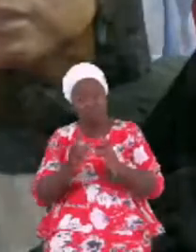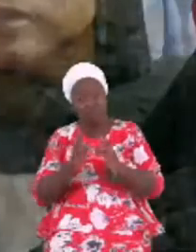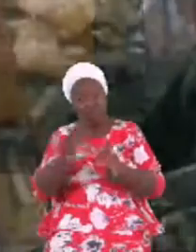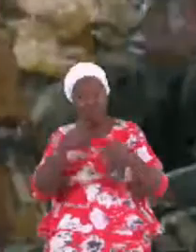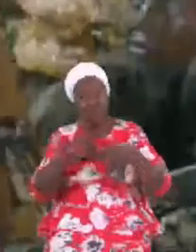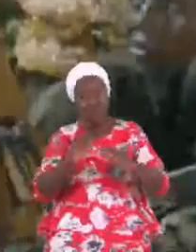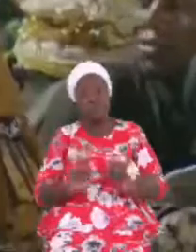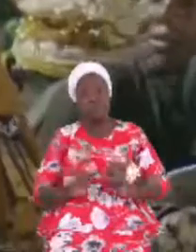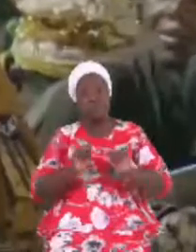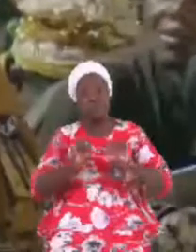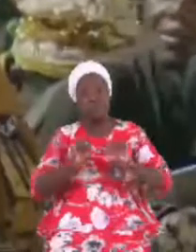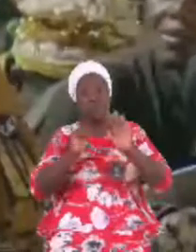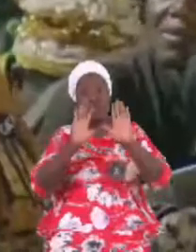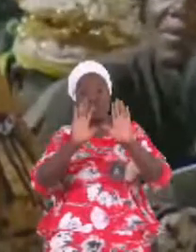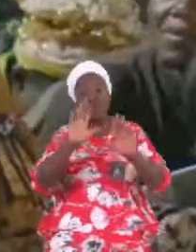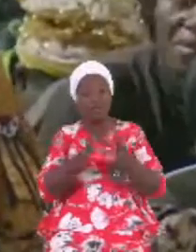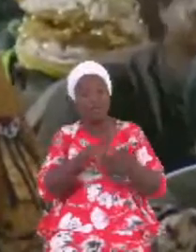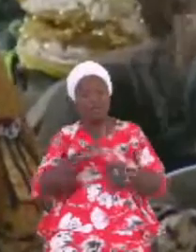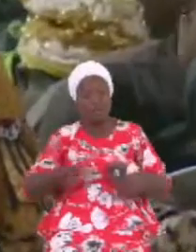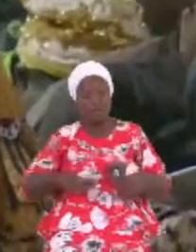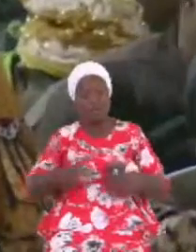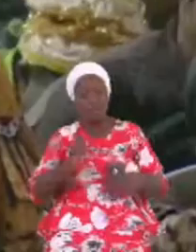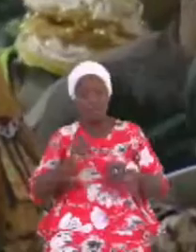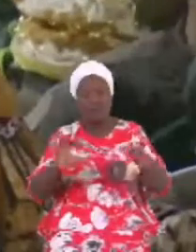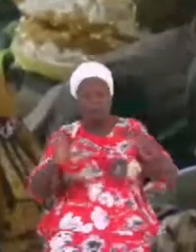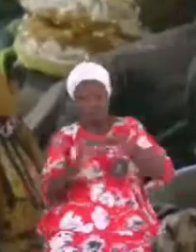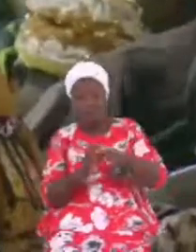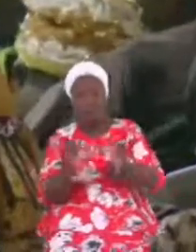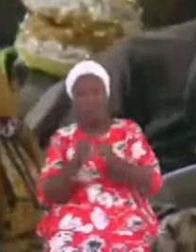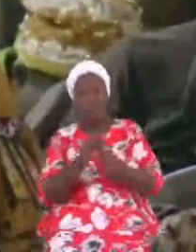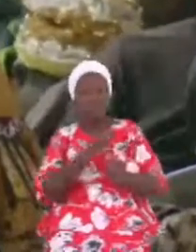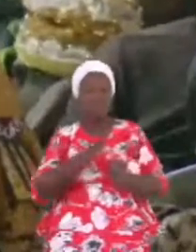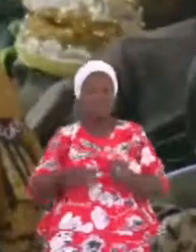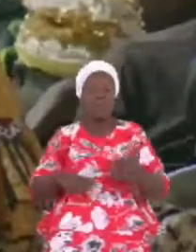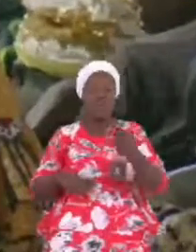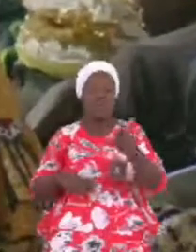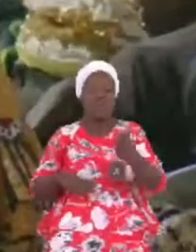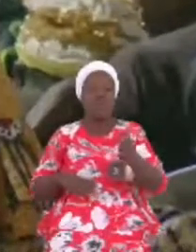vous avez donné votre vie à Christ, pour vous connecter. Vous êtes qui êtes en ligne.